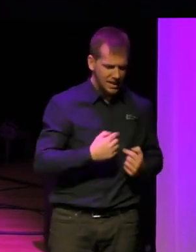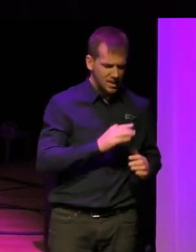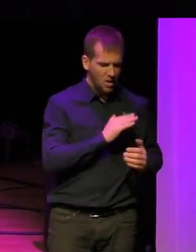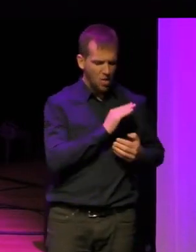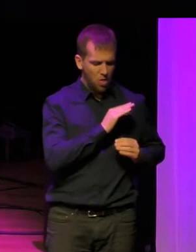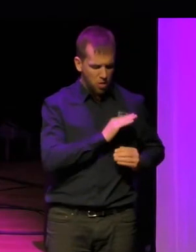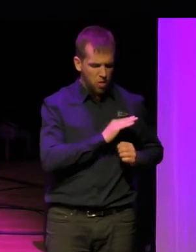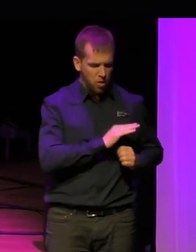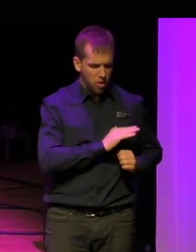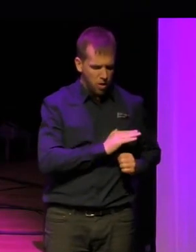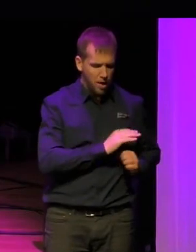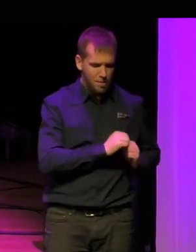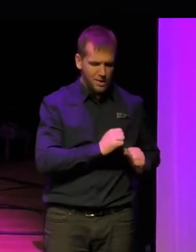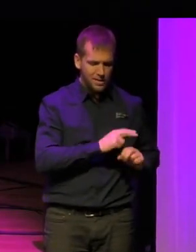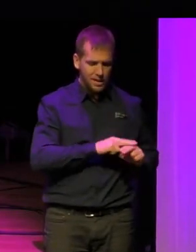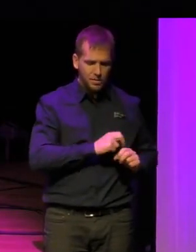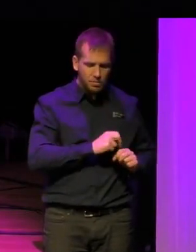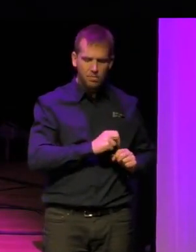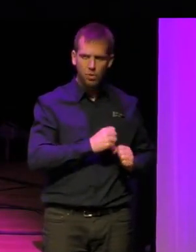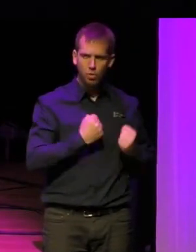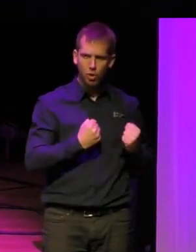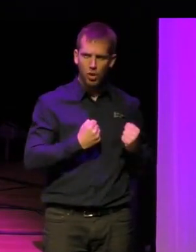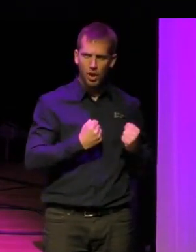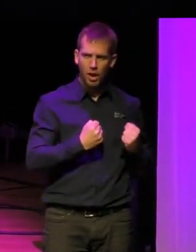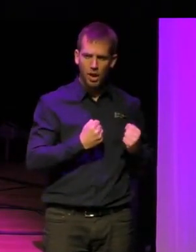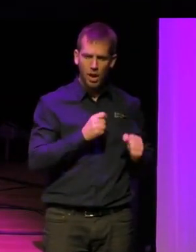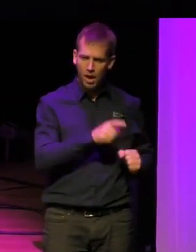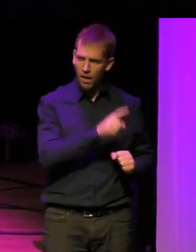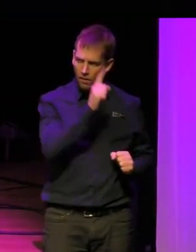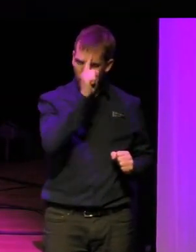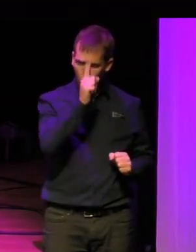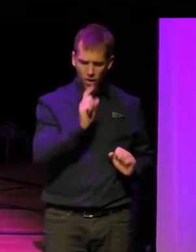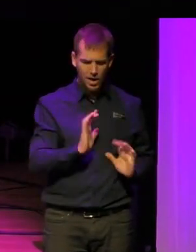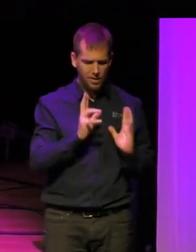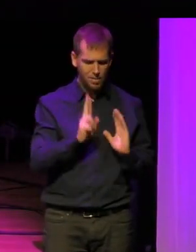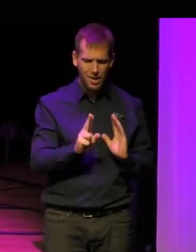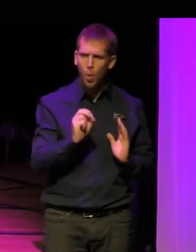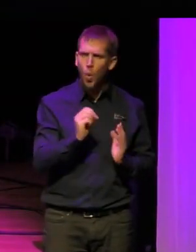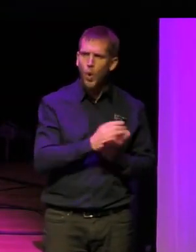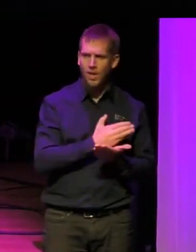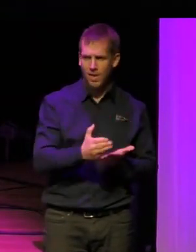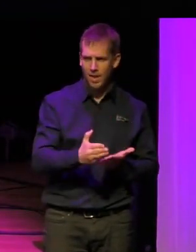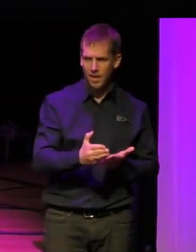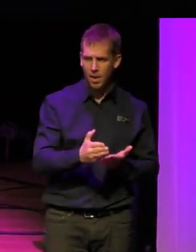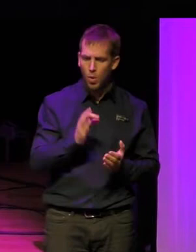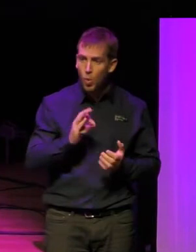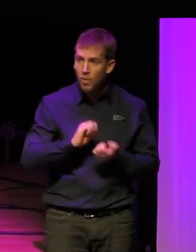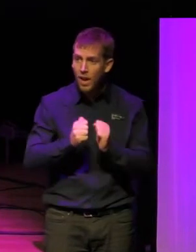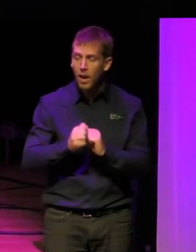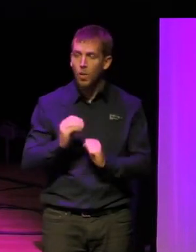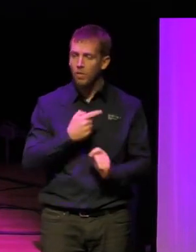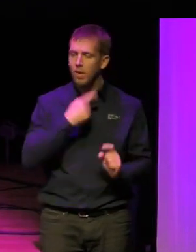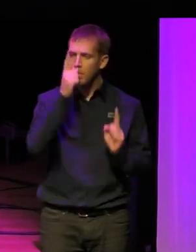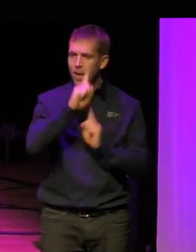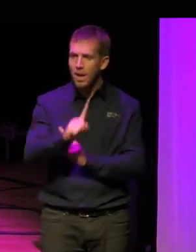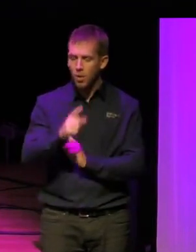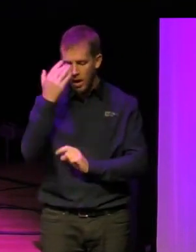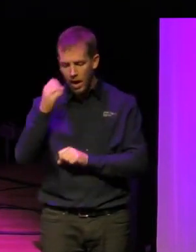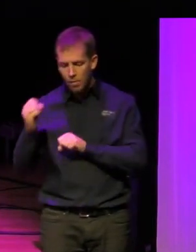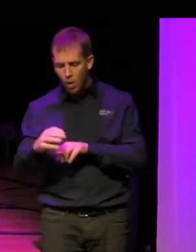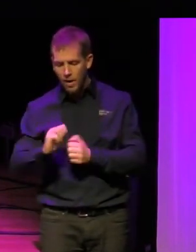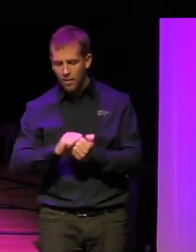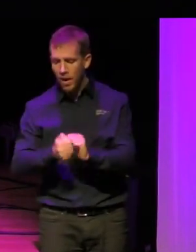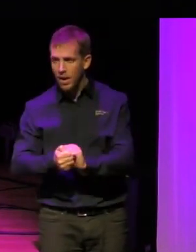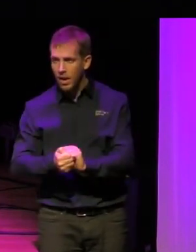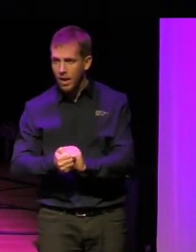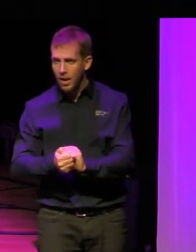smärtan. För han förstod att livet är helt orättvist. Det är människor som ska förändra det. Livet kommer ju